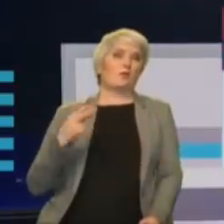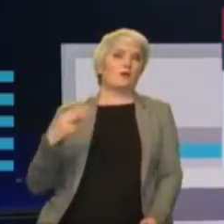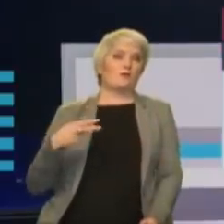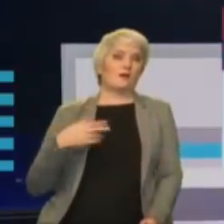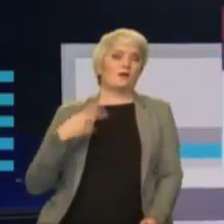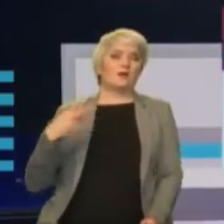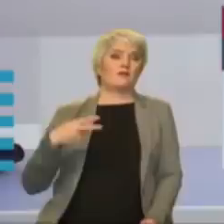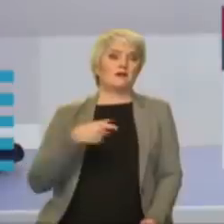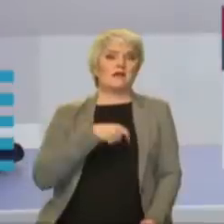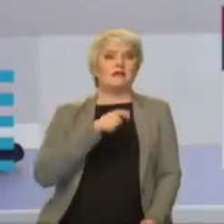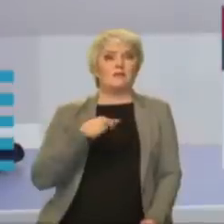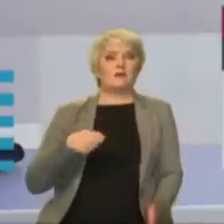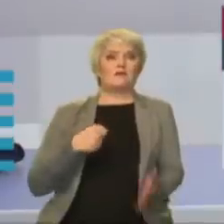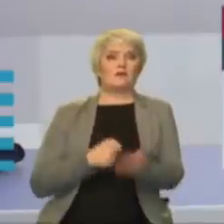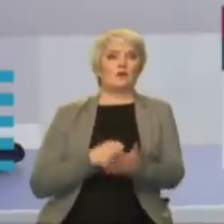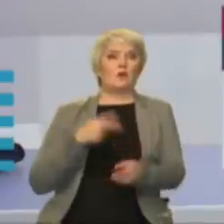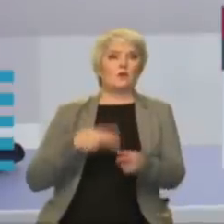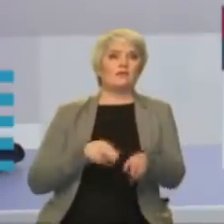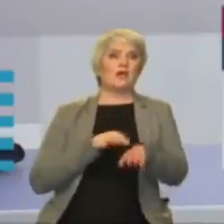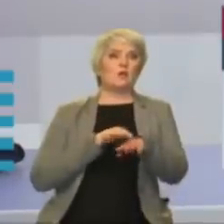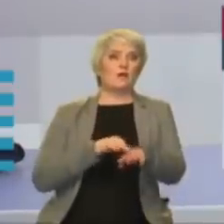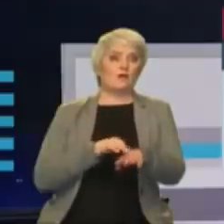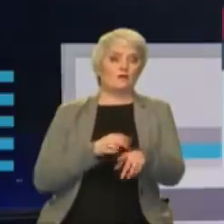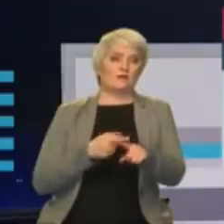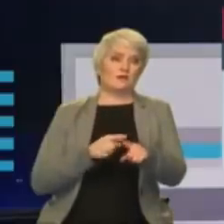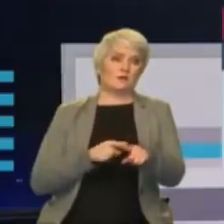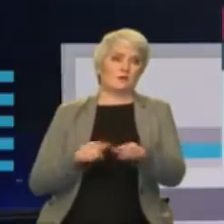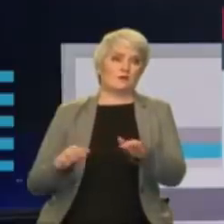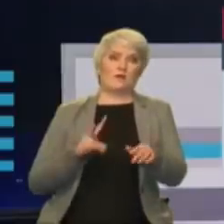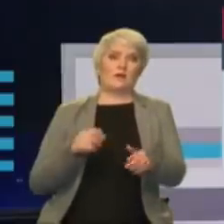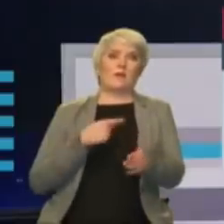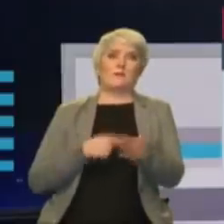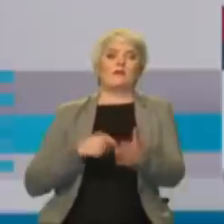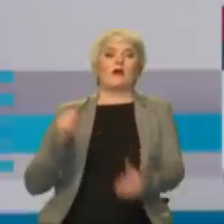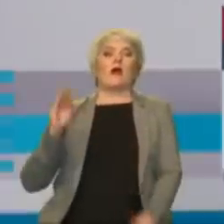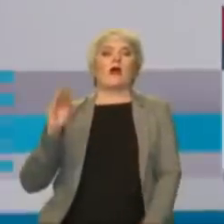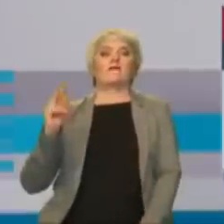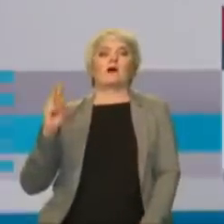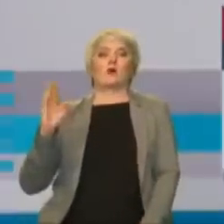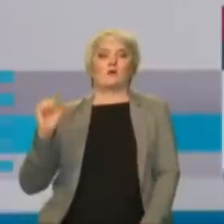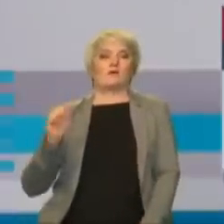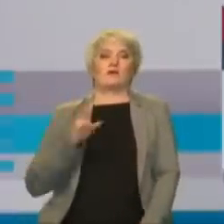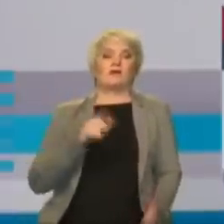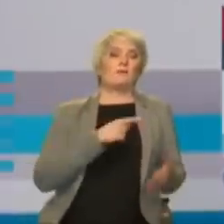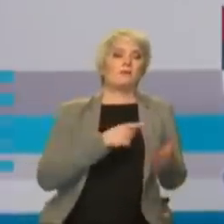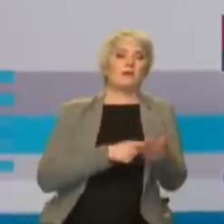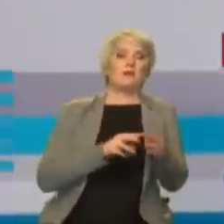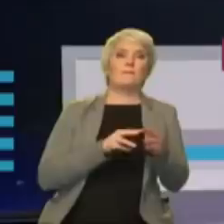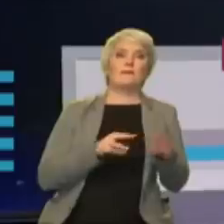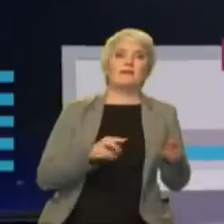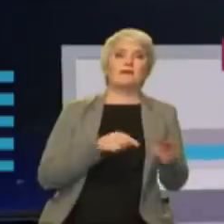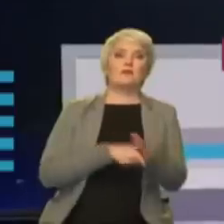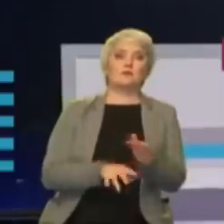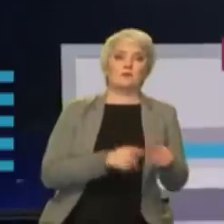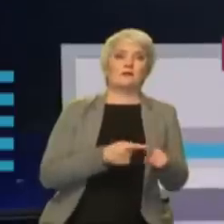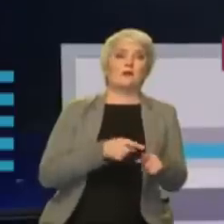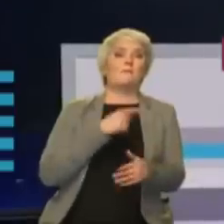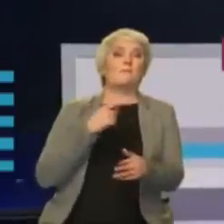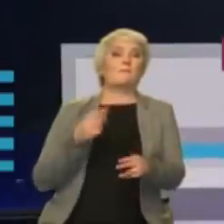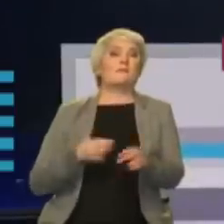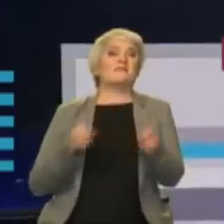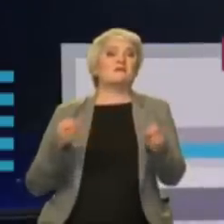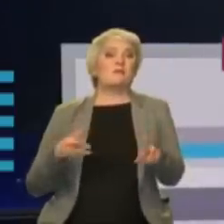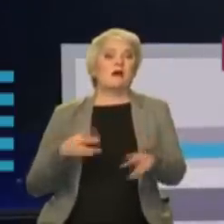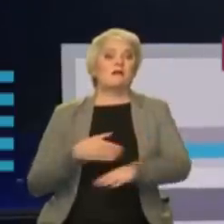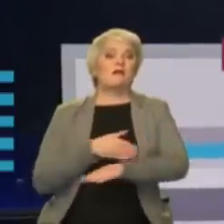депутатів до кінця доводитимуть цю справу, тому що це не питання Авакова, це не питання міністра внутрішніх справ, це питання безпеки на вулицях міста, це питання